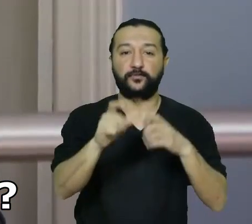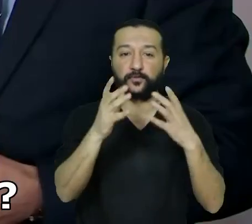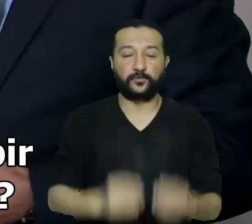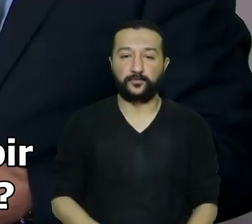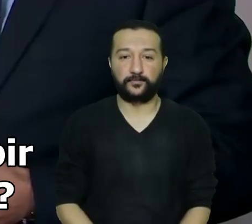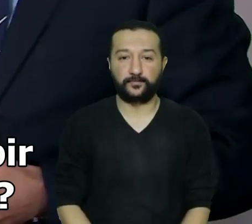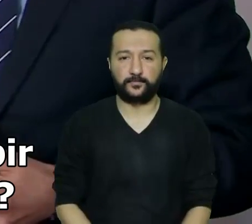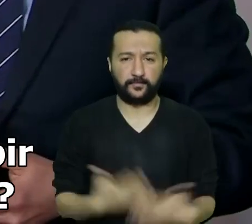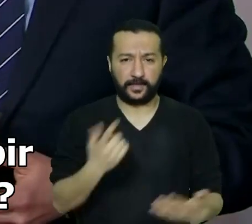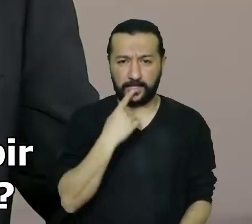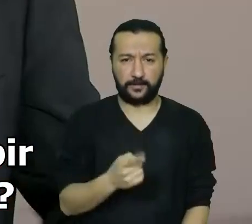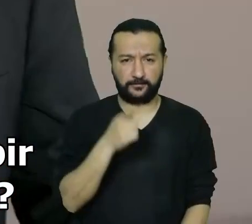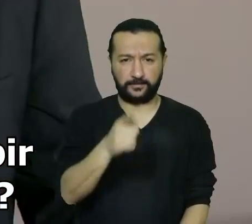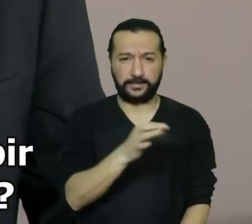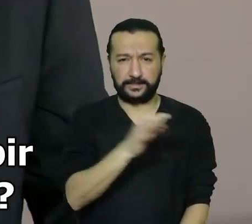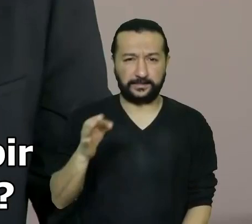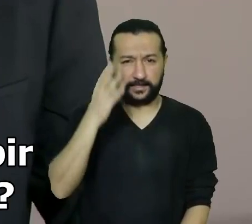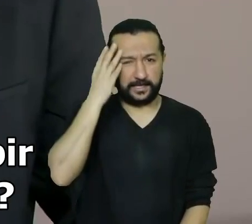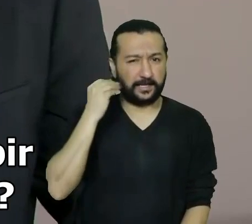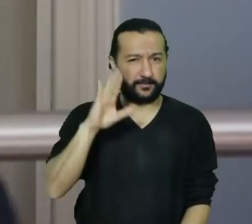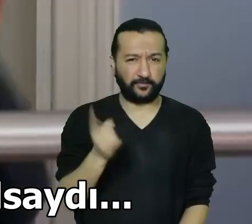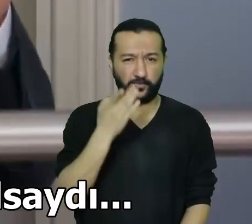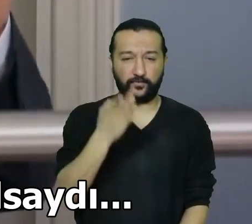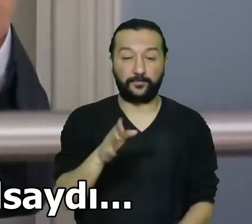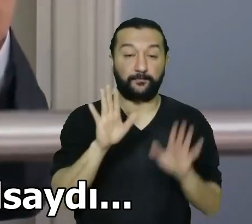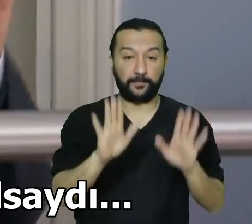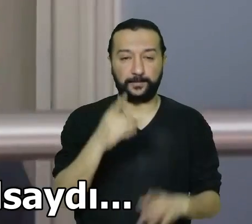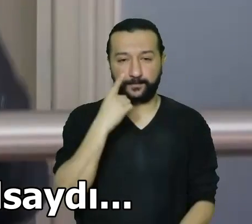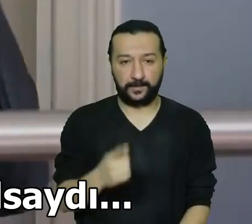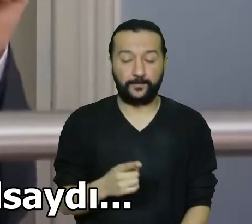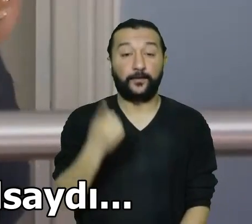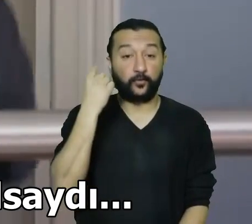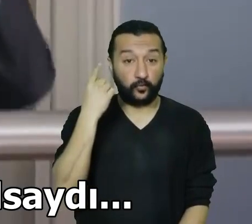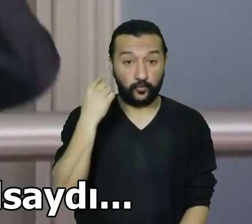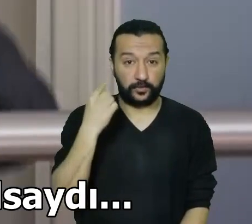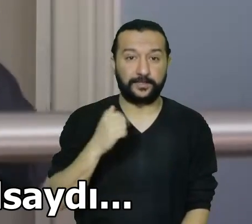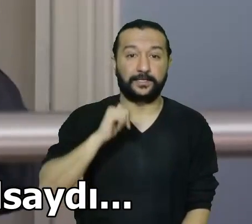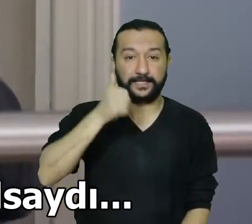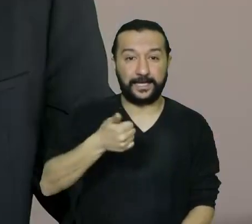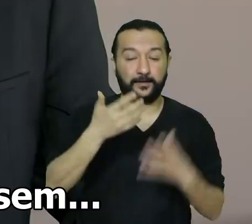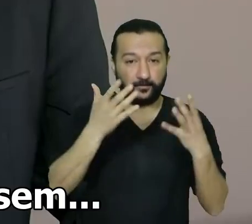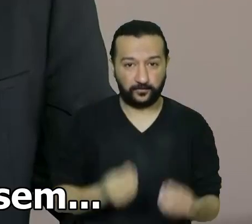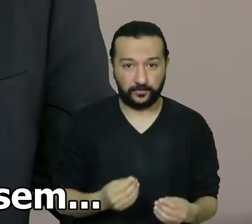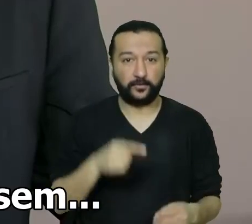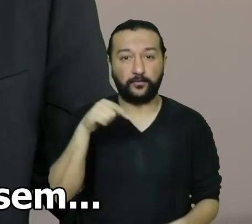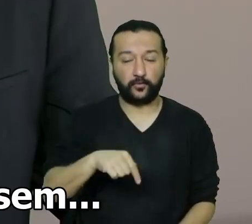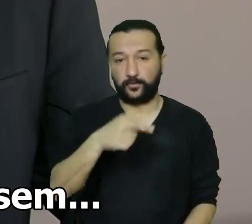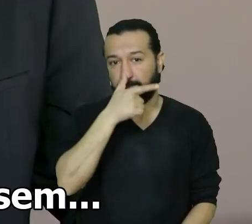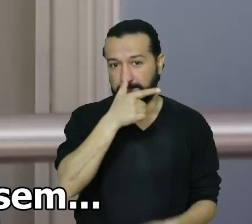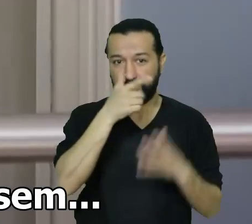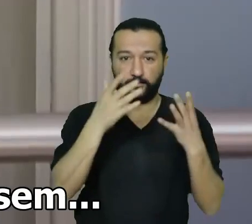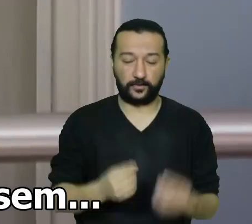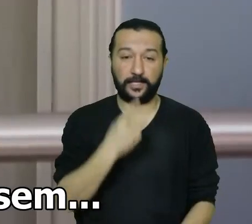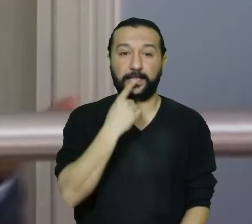olurum? Ne diyorsunuz siz ya, hiçbir şey anlamadım, ne bu ya? Şöyle Nurhancığım, dün yarın olsaydı bugün